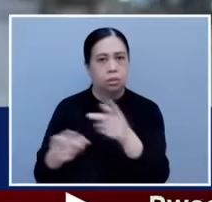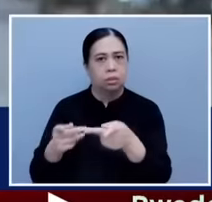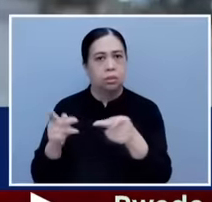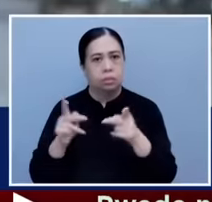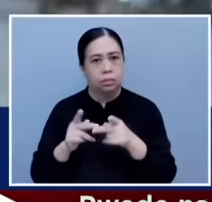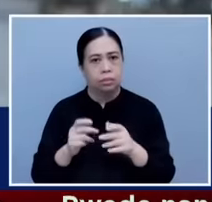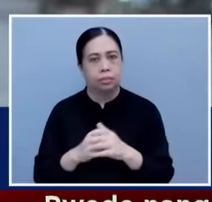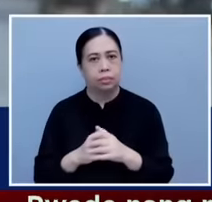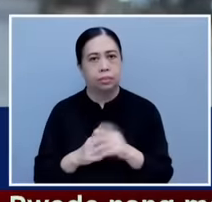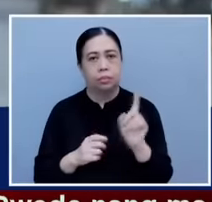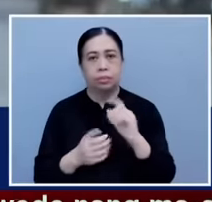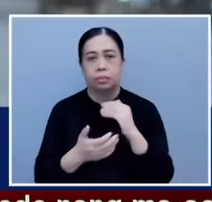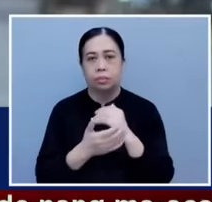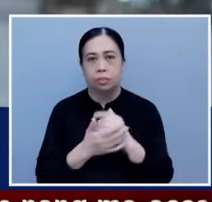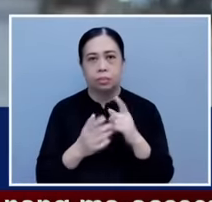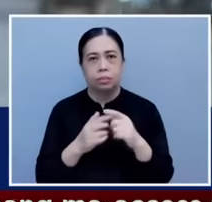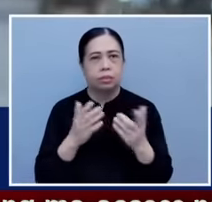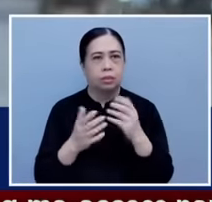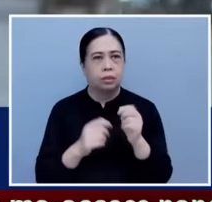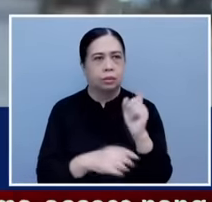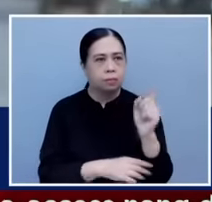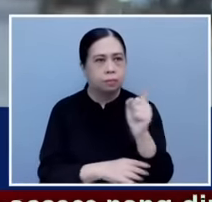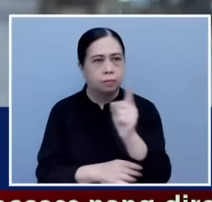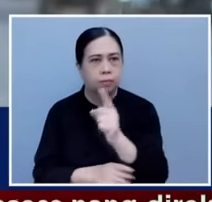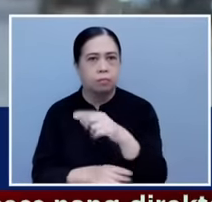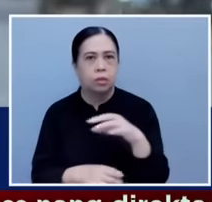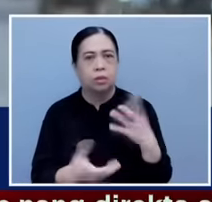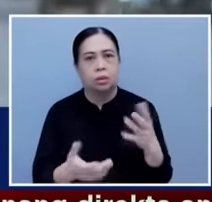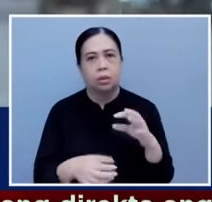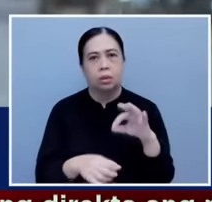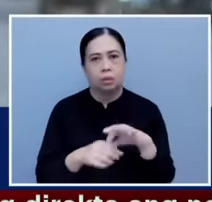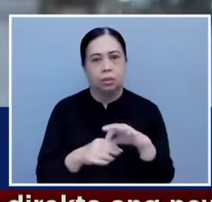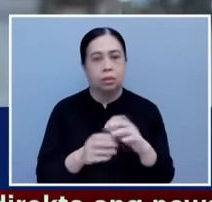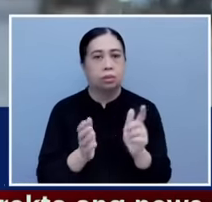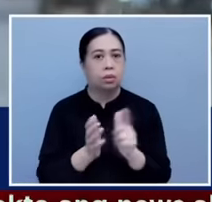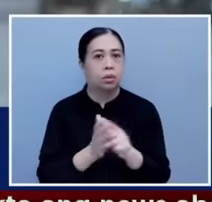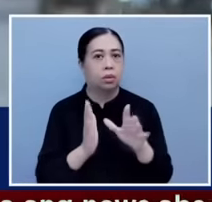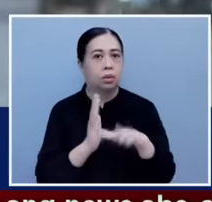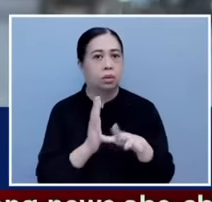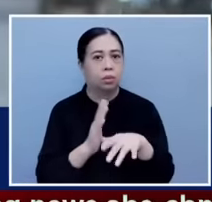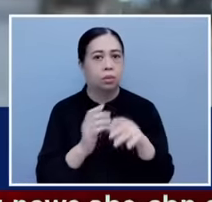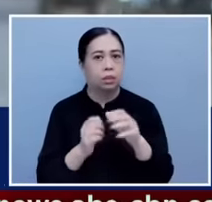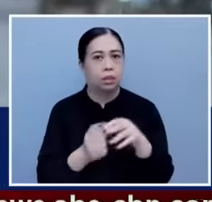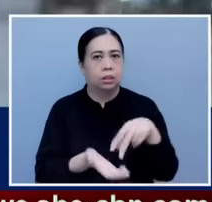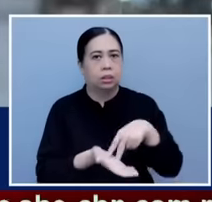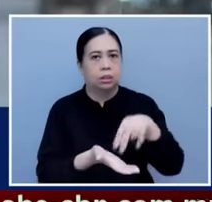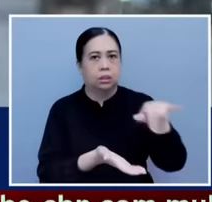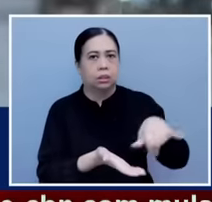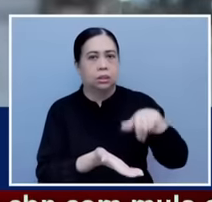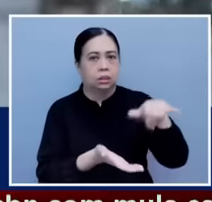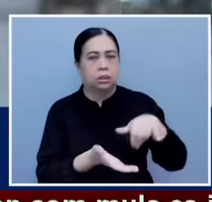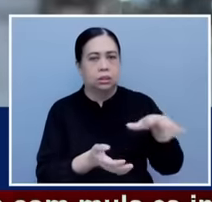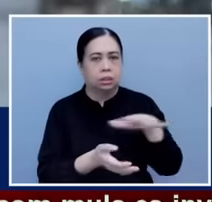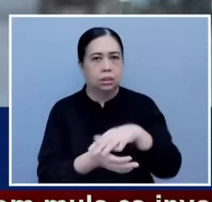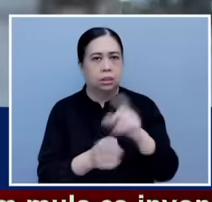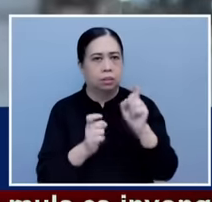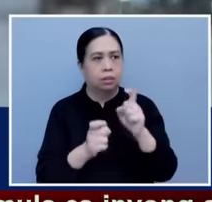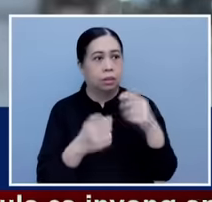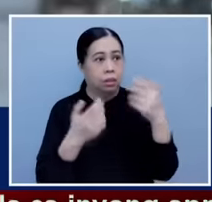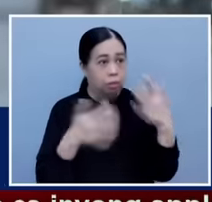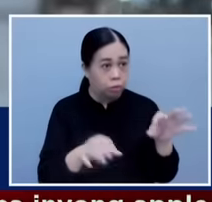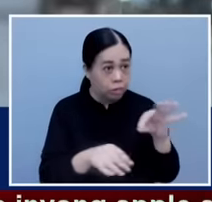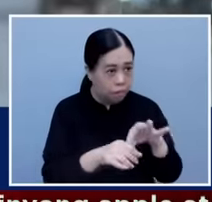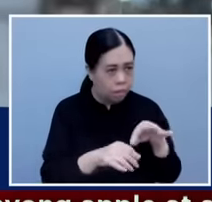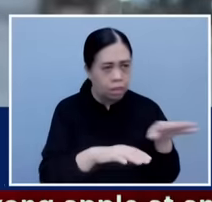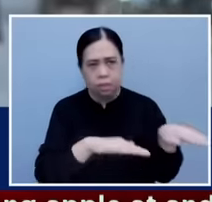Para maiwasan ang posibleng pananakot sa mga botante, pagbabawalan ng COMELEC ang pagtambay sa mga polling center at agad din pauwiin ang